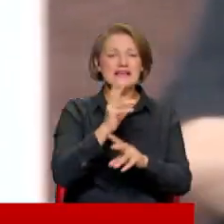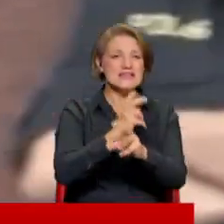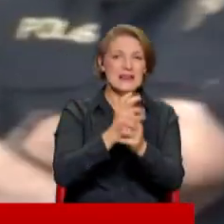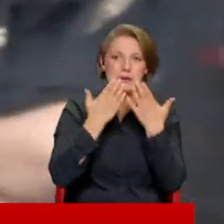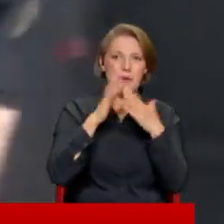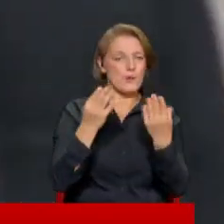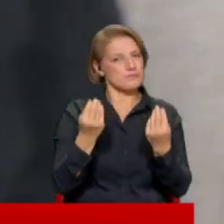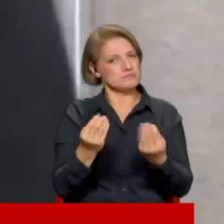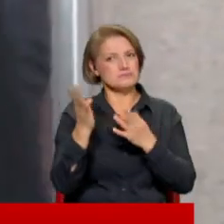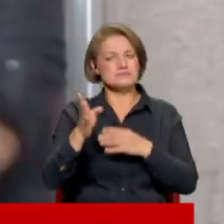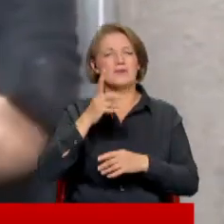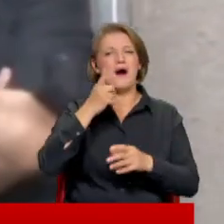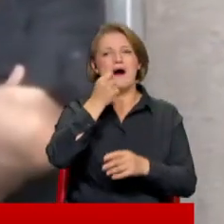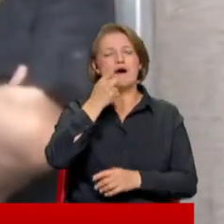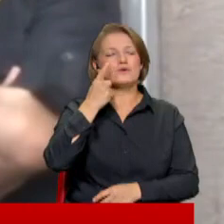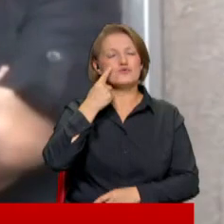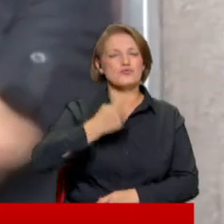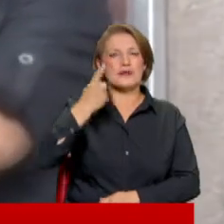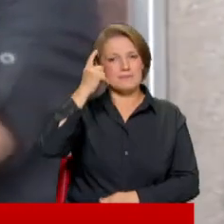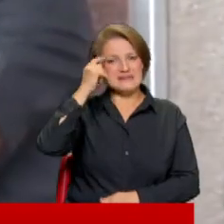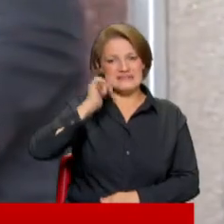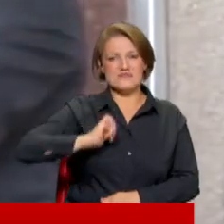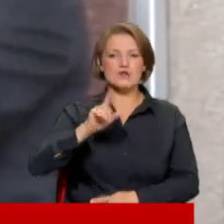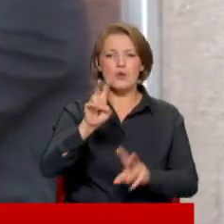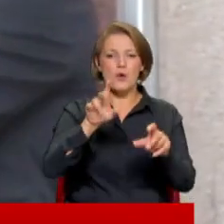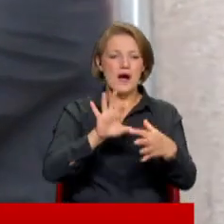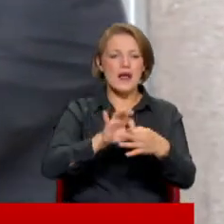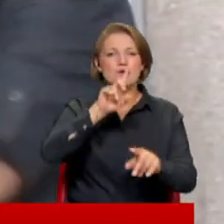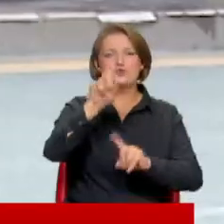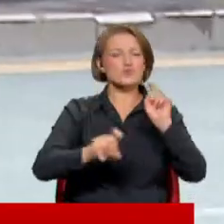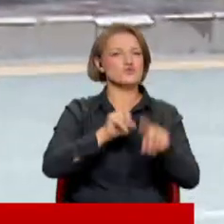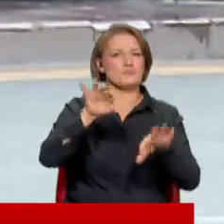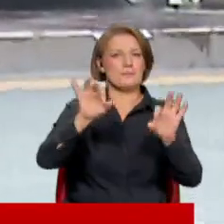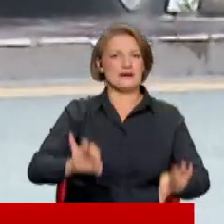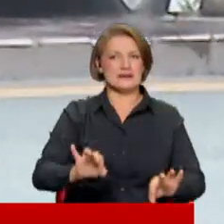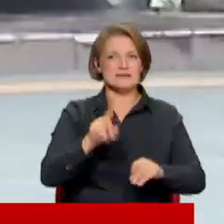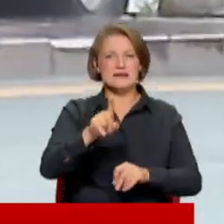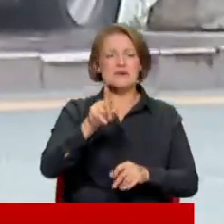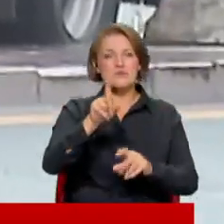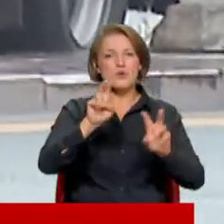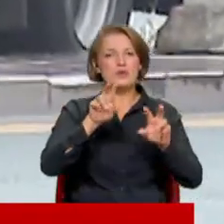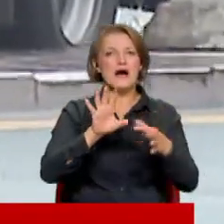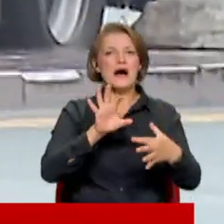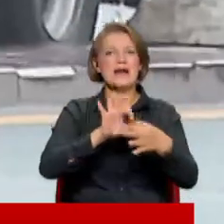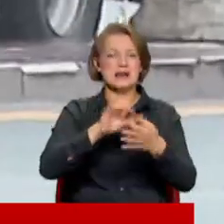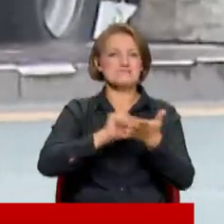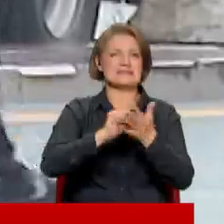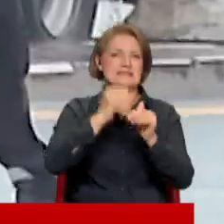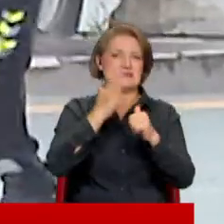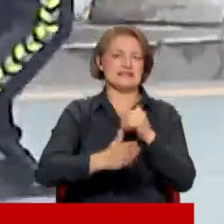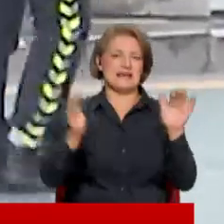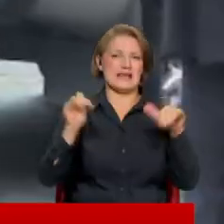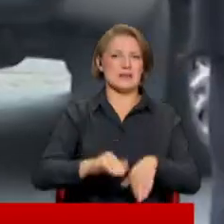bulunmuyor. Ankara Cumhuriyet Başsavcılığı konuyla ilgili soruşturma başlattı. Olayla ilgili de yayın yasağı getirildi. İçişleri